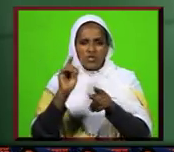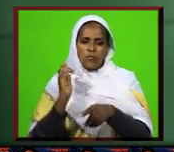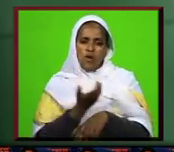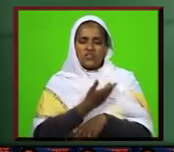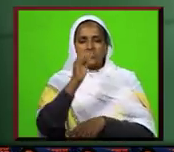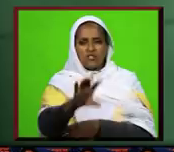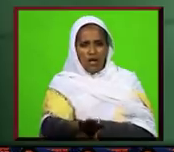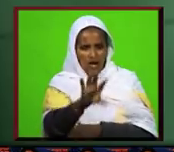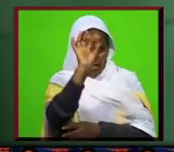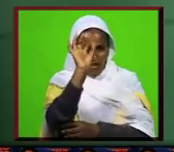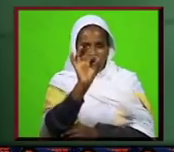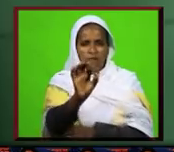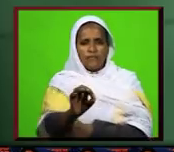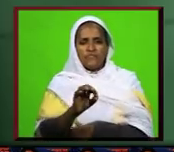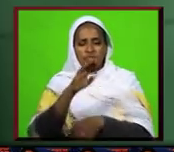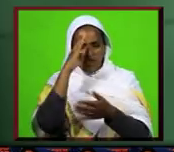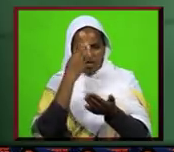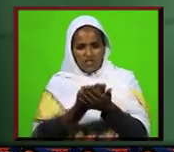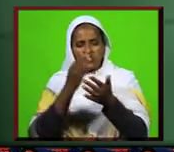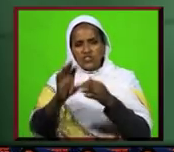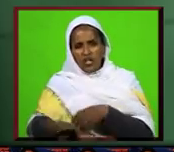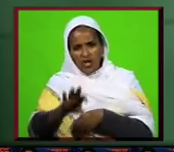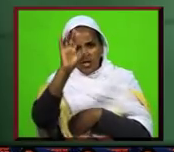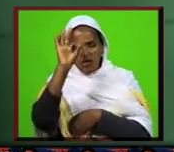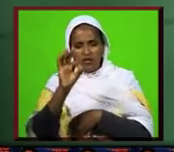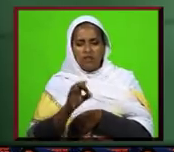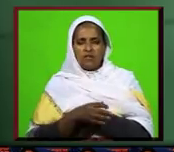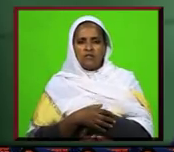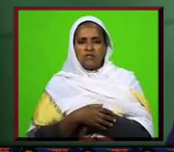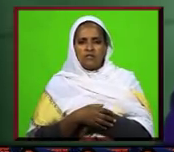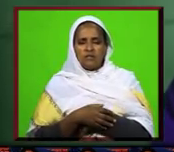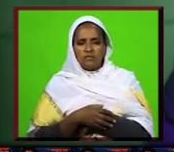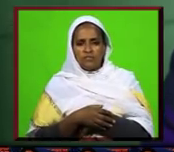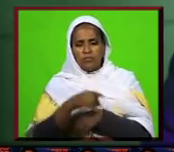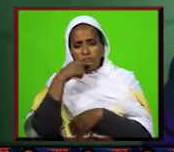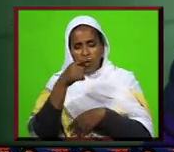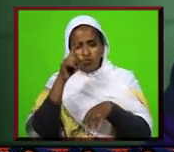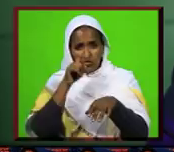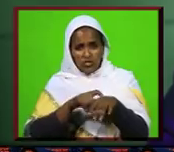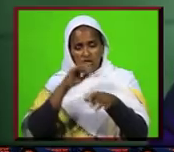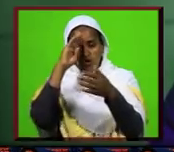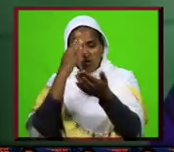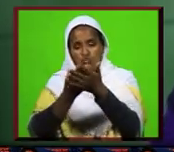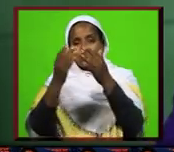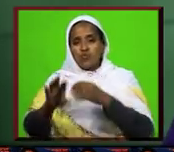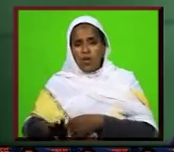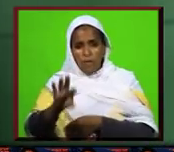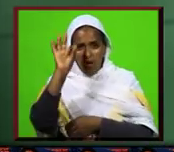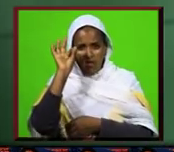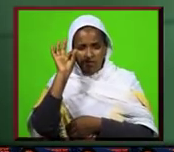ወንድማችን ተገኘ፣ ልጅ ተገኘ ባሉት ጊዜ ልጁን ለማየት